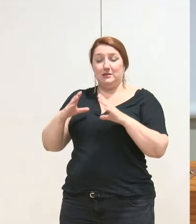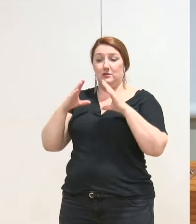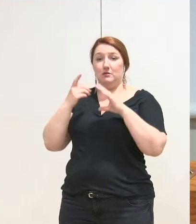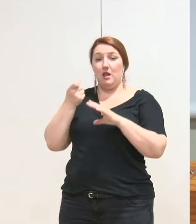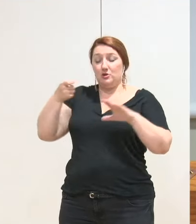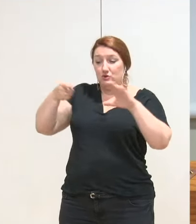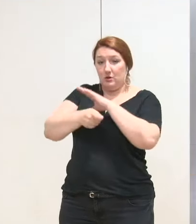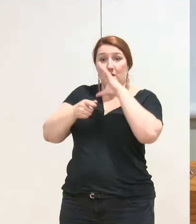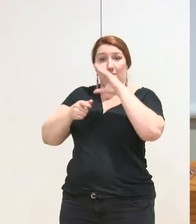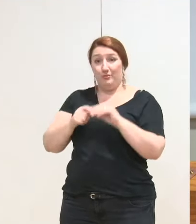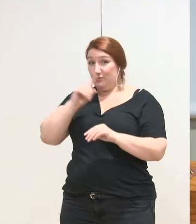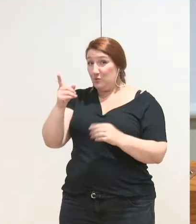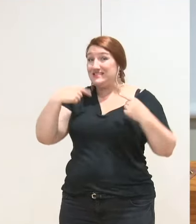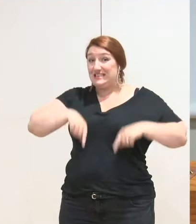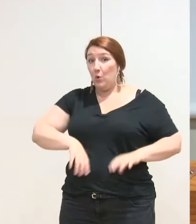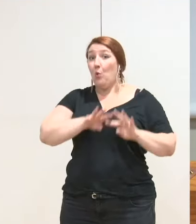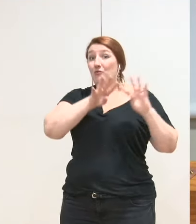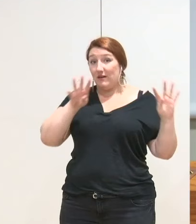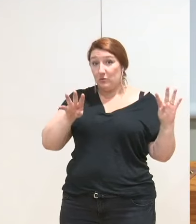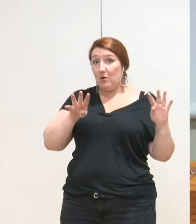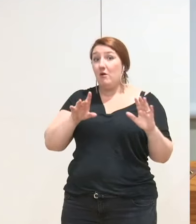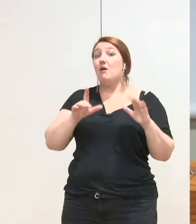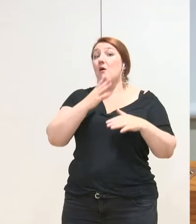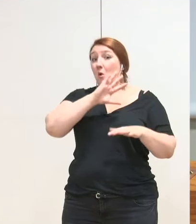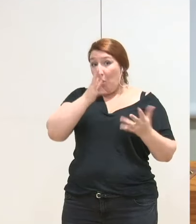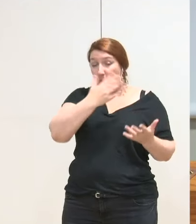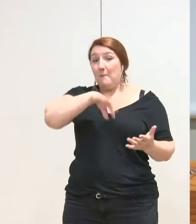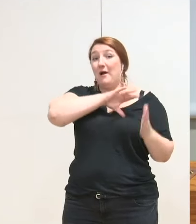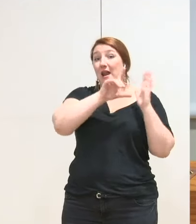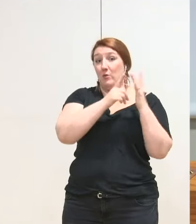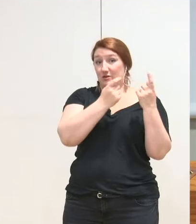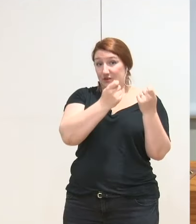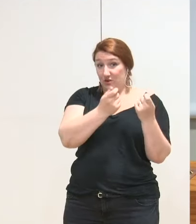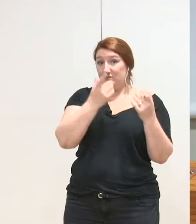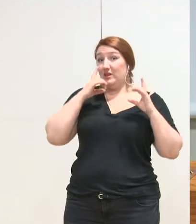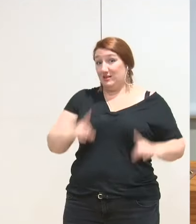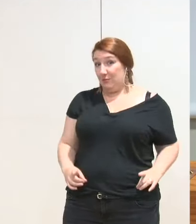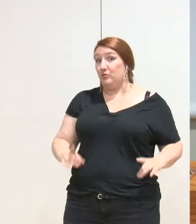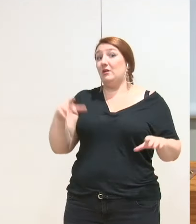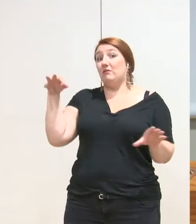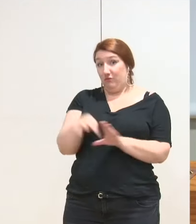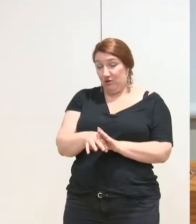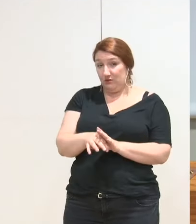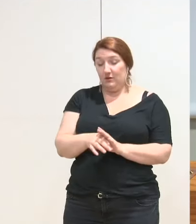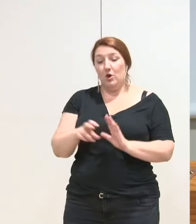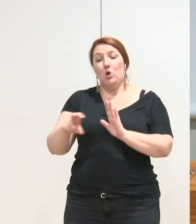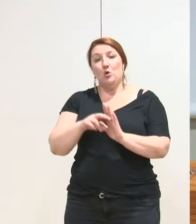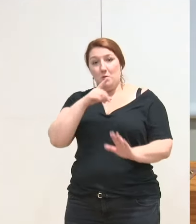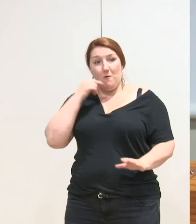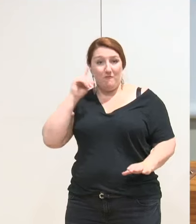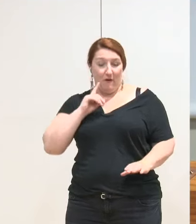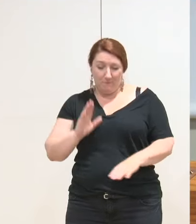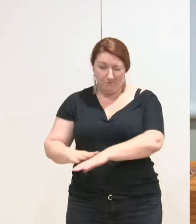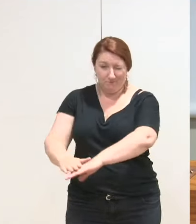par les députés et à ce propos d'ailleurs j'en profite pour rappeler aux Grenoblois que nous et aux grenobloises que nous continuons à les